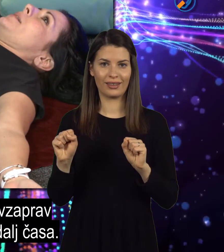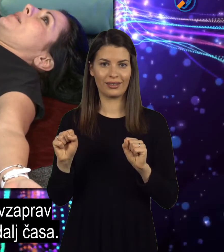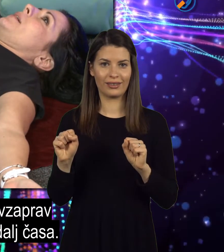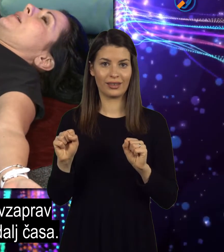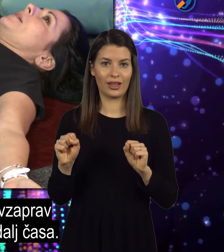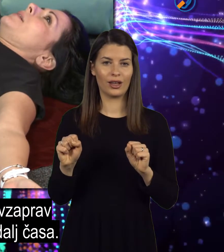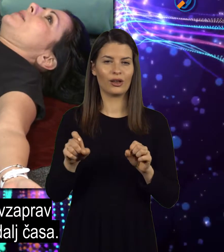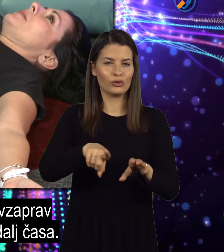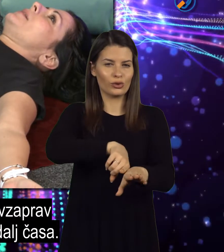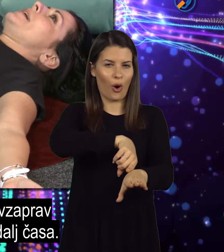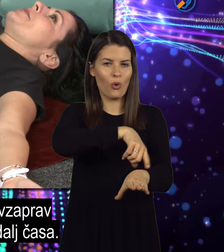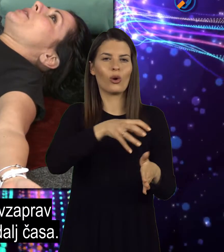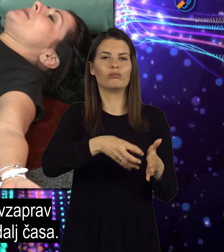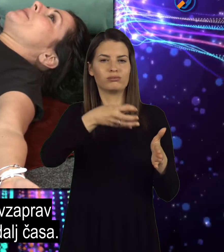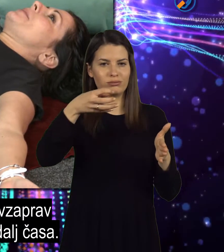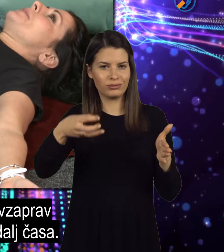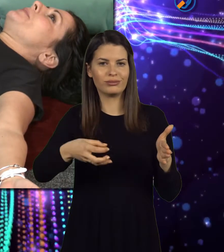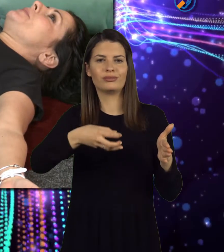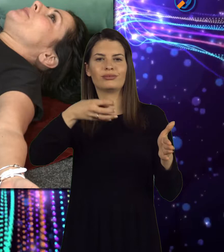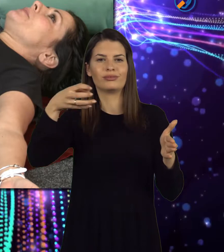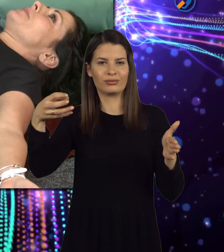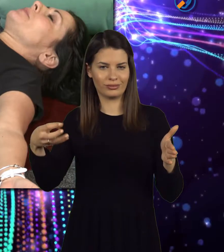izvajate dlje časa.